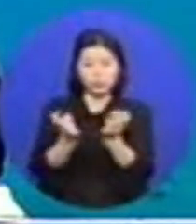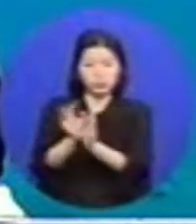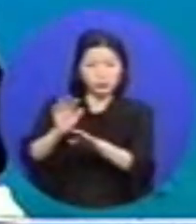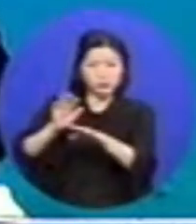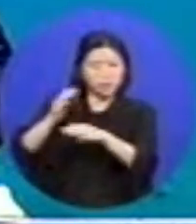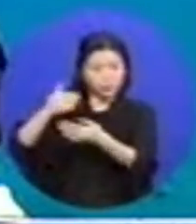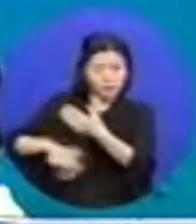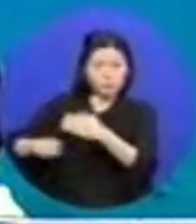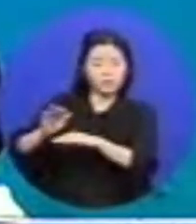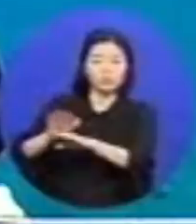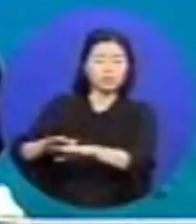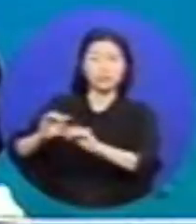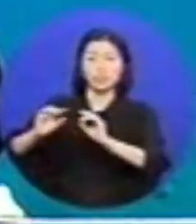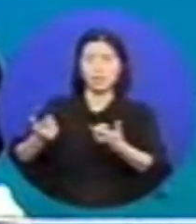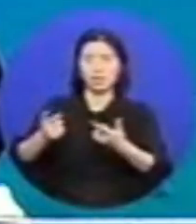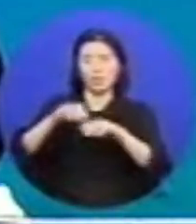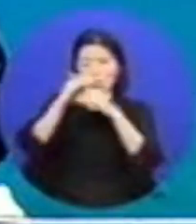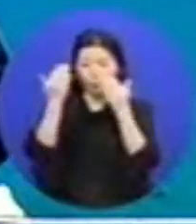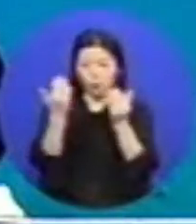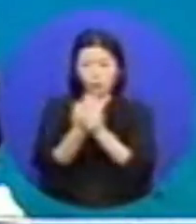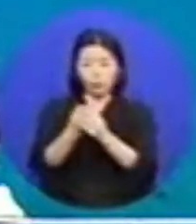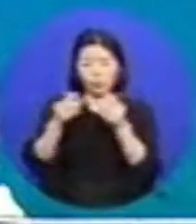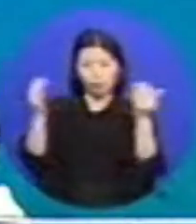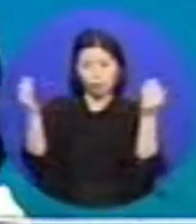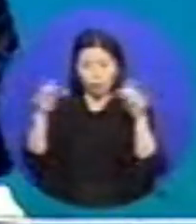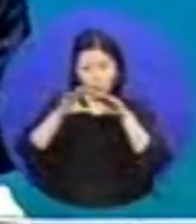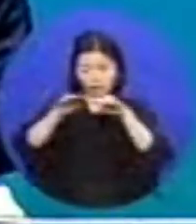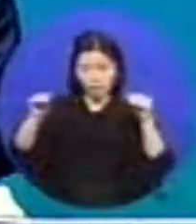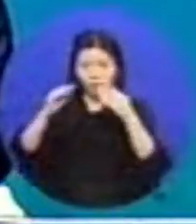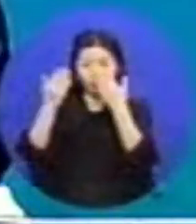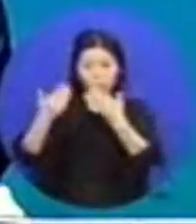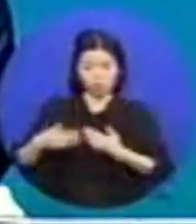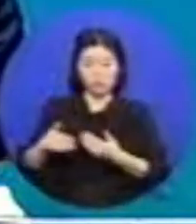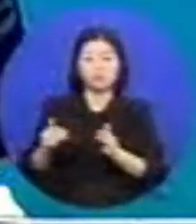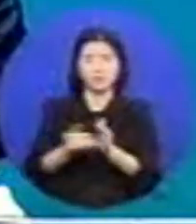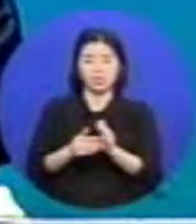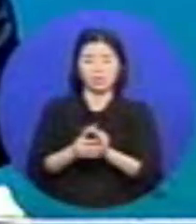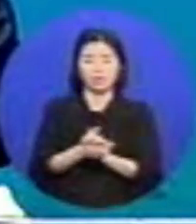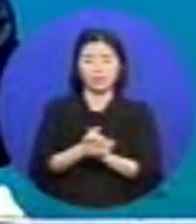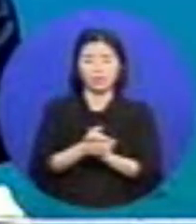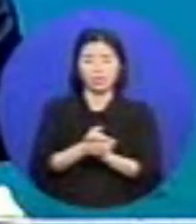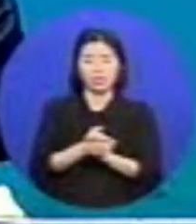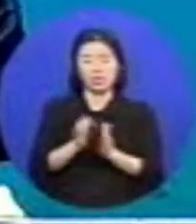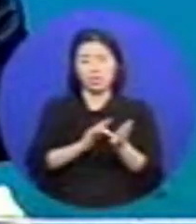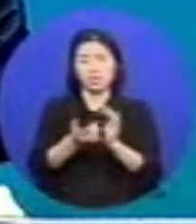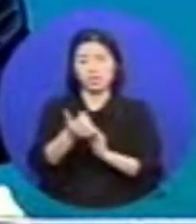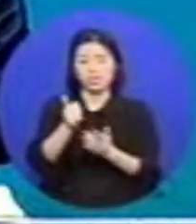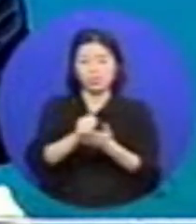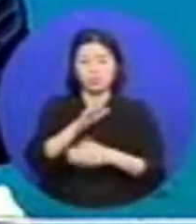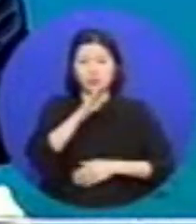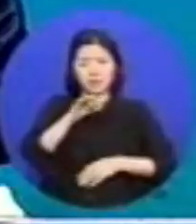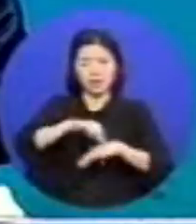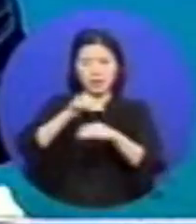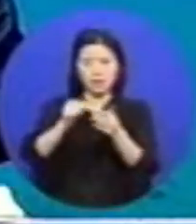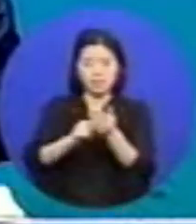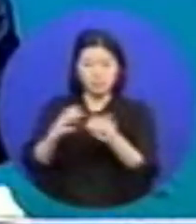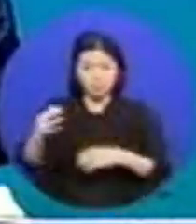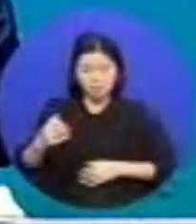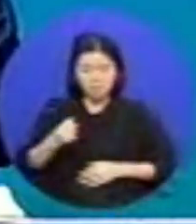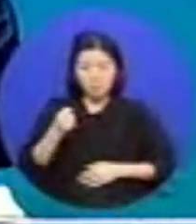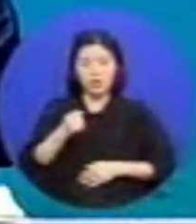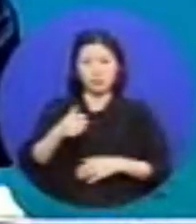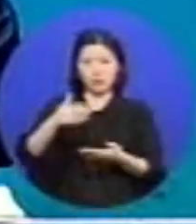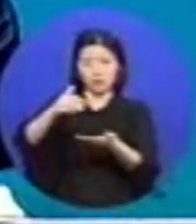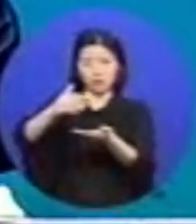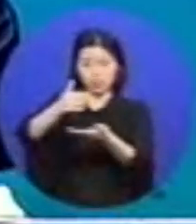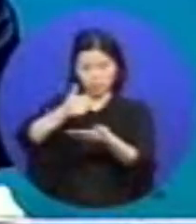않아요. 완벽하게 치료해 주세요. 여러분이 예수님을 정말 왕으로, 주님으로 영접하시면